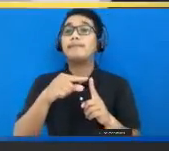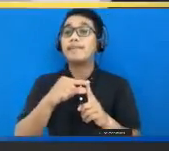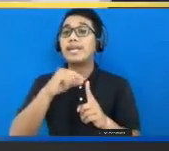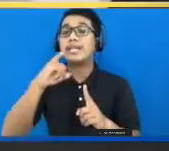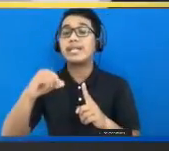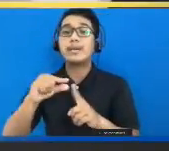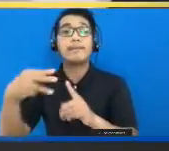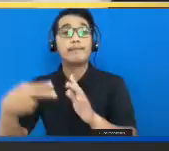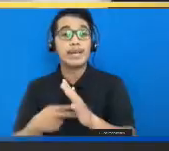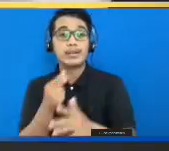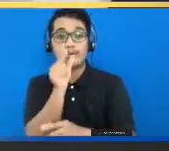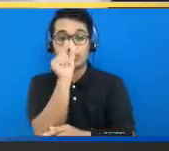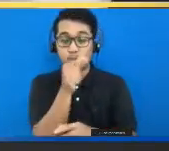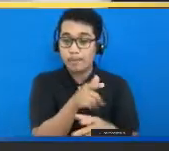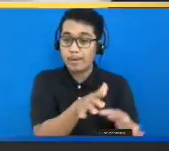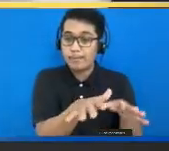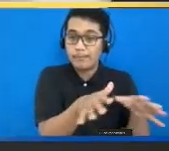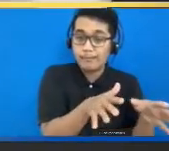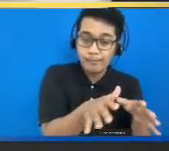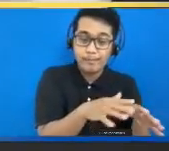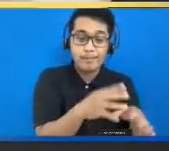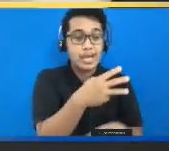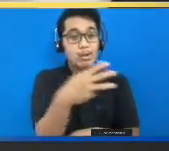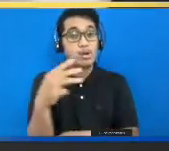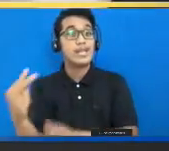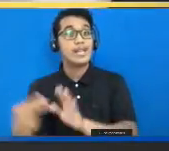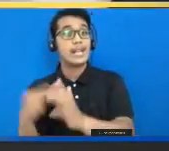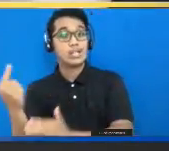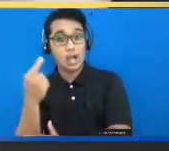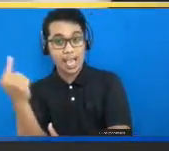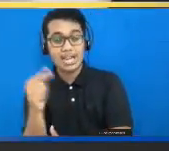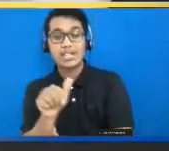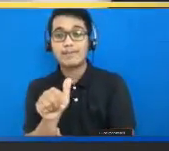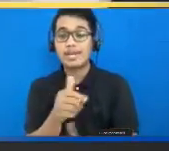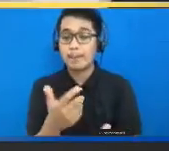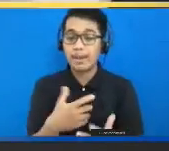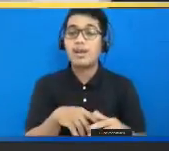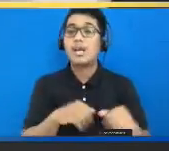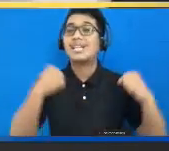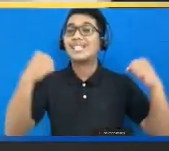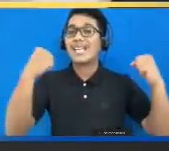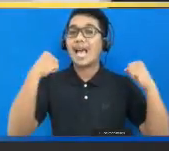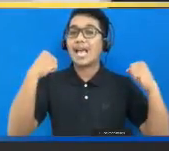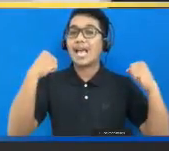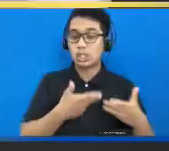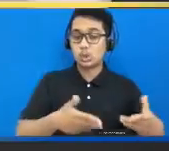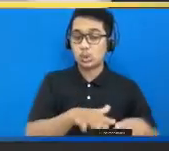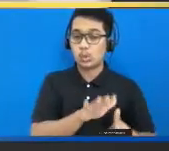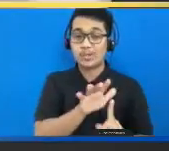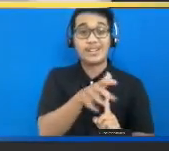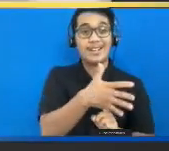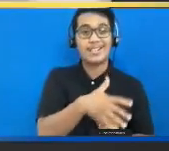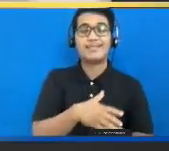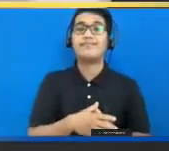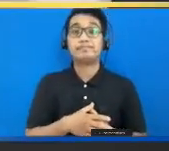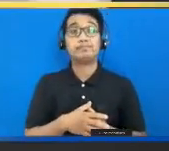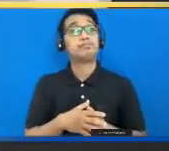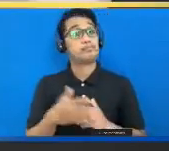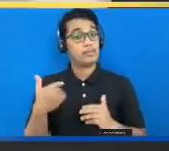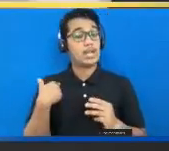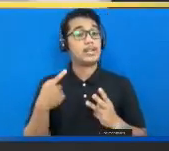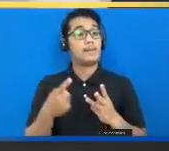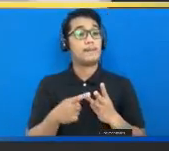bentuk konteks akan penanganan untuk pemulihan ekonomi nasional ada kesehatan ada perlindungan sosial kemudian juga